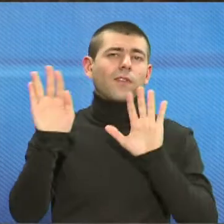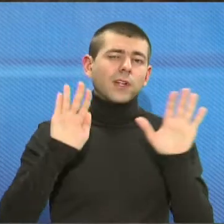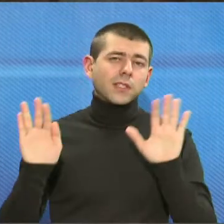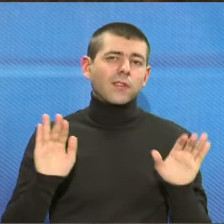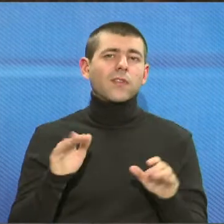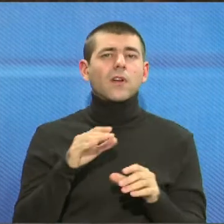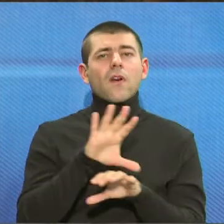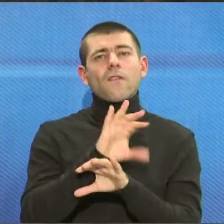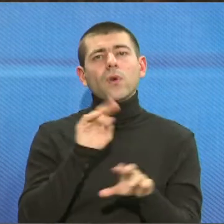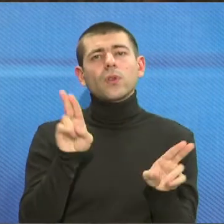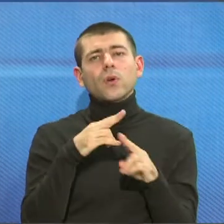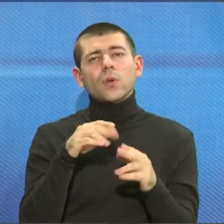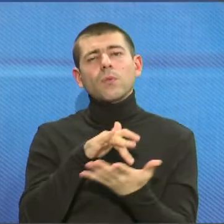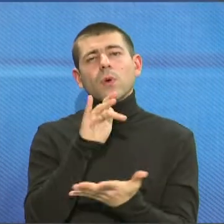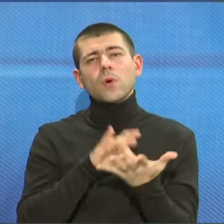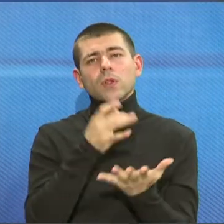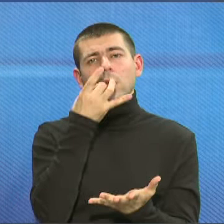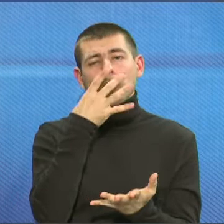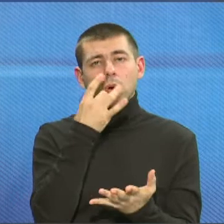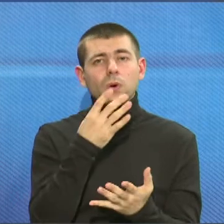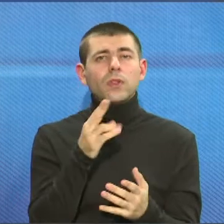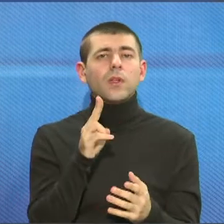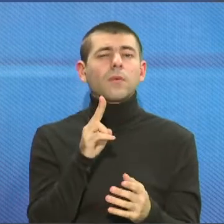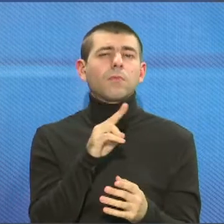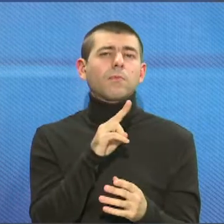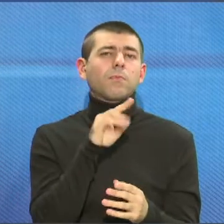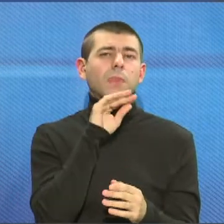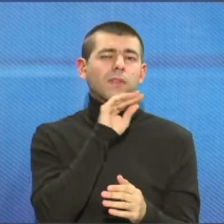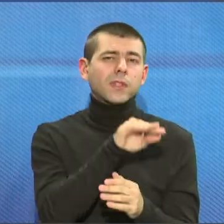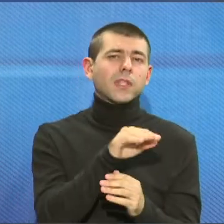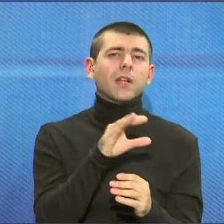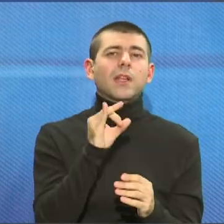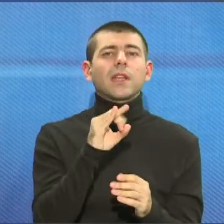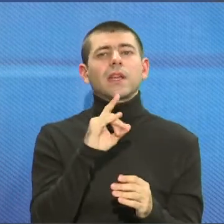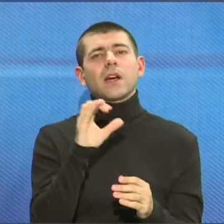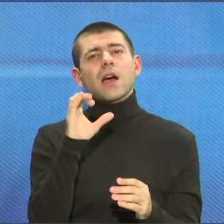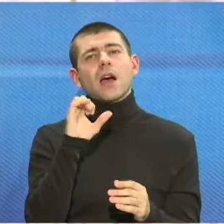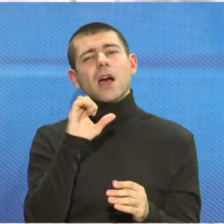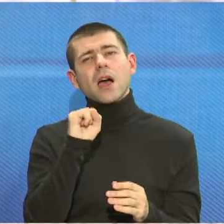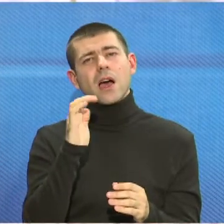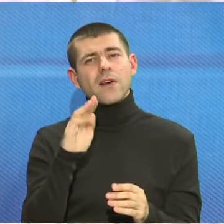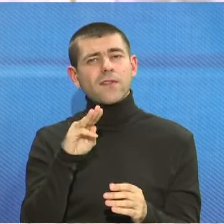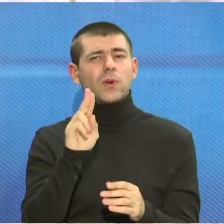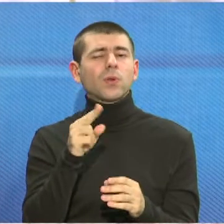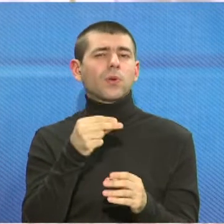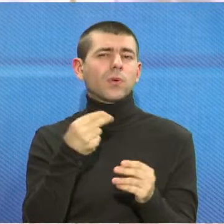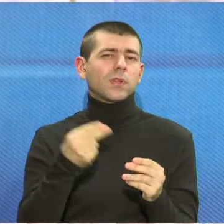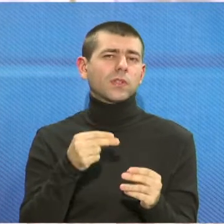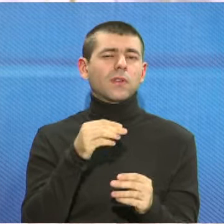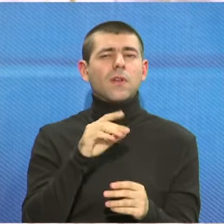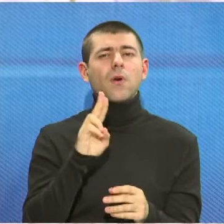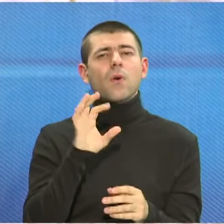галерэі фотаклуба «Гродна» знаёміць з па-майстарску створанымі здымкамі. Іх аўтар Александр Стаценка, былы ваенны марак,